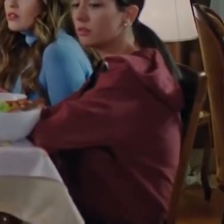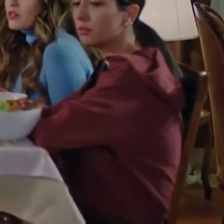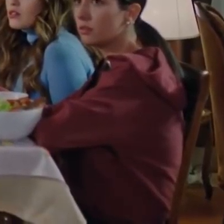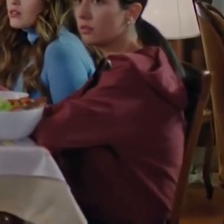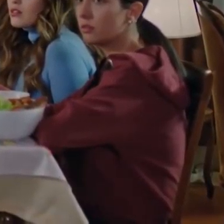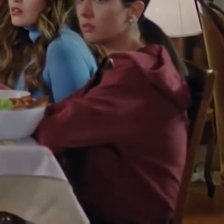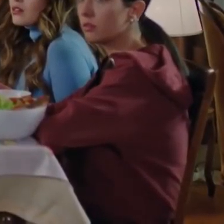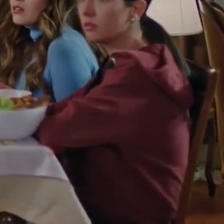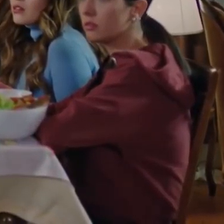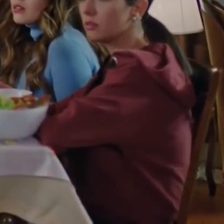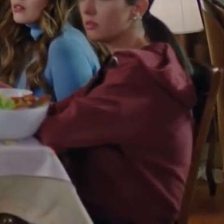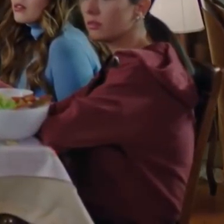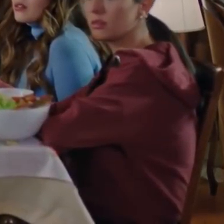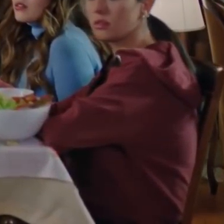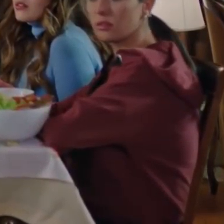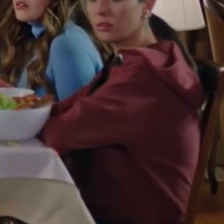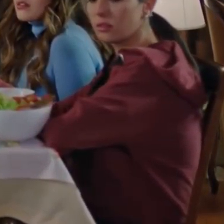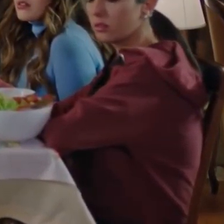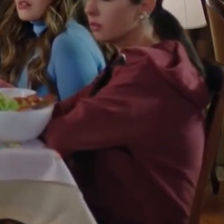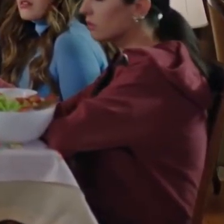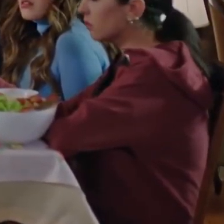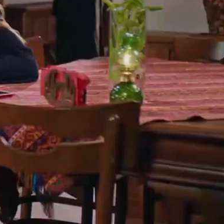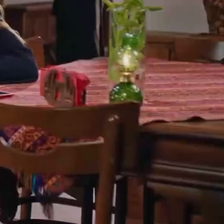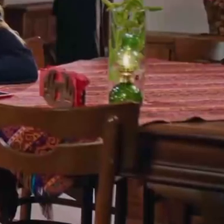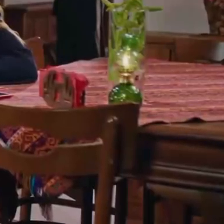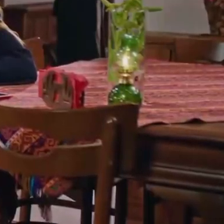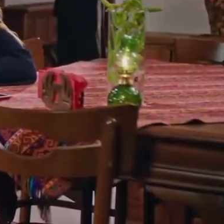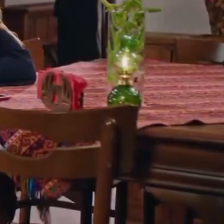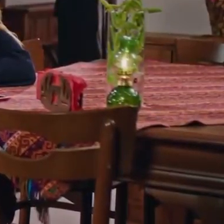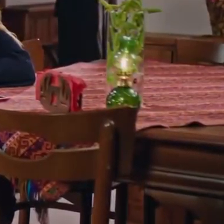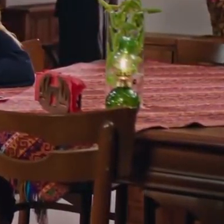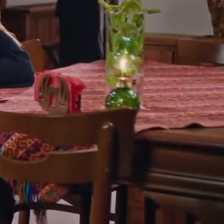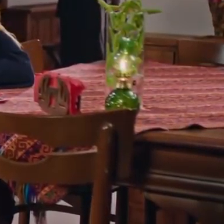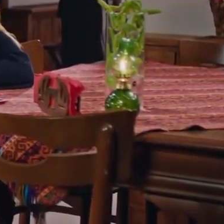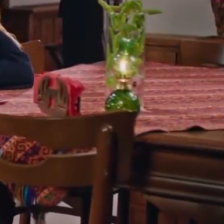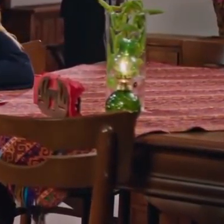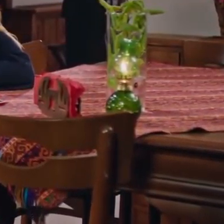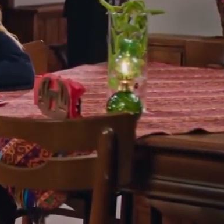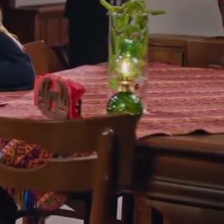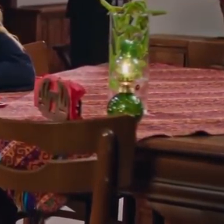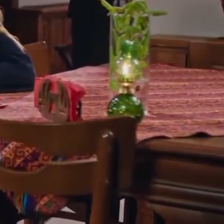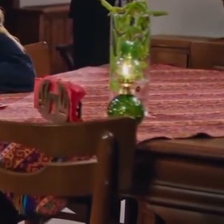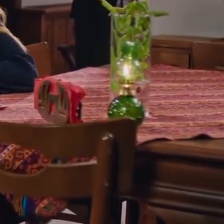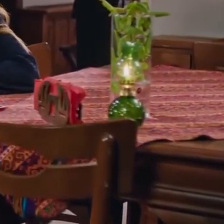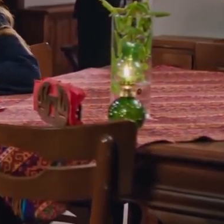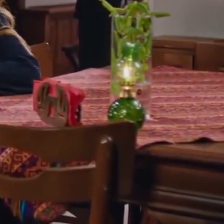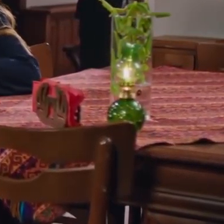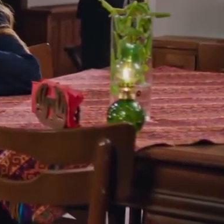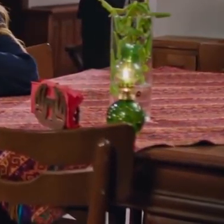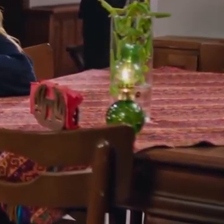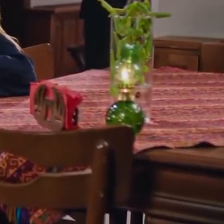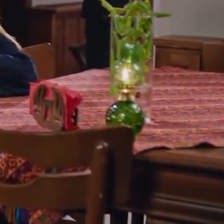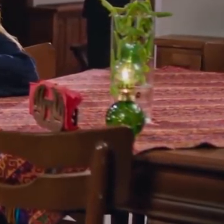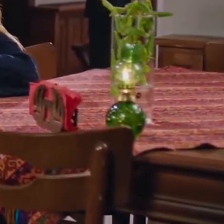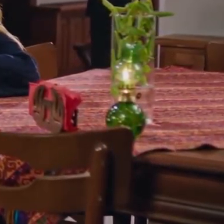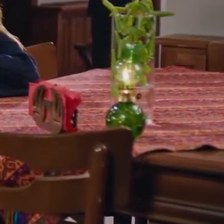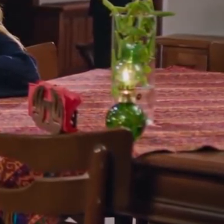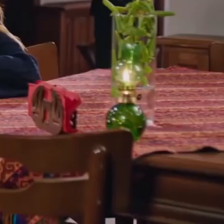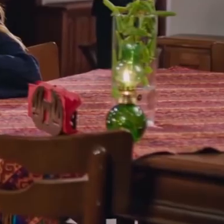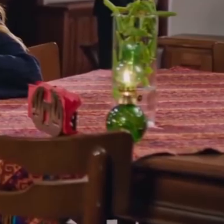Masadakiler üzüntüyle arkasından baktılar. Alev düşünceli gözlerle konağın restoranındaki masalardan birinde oturuyor.